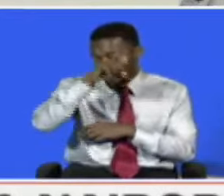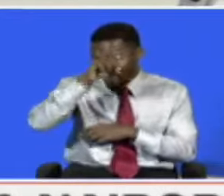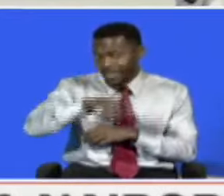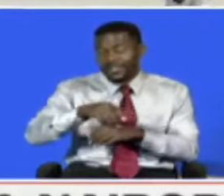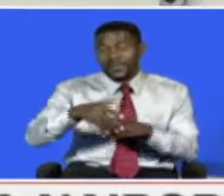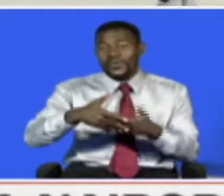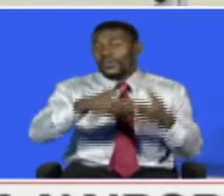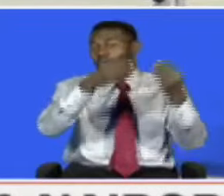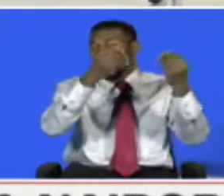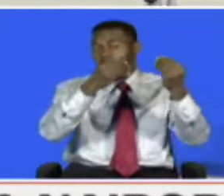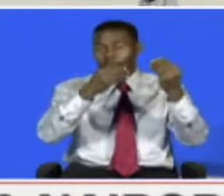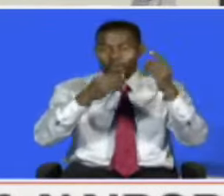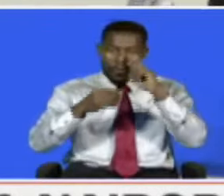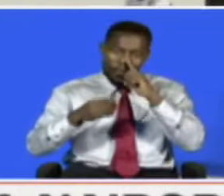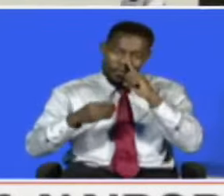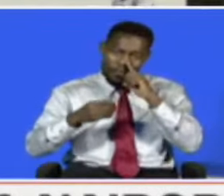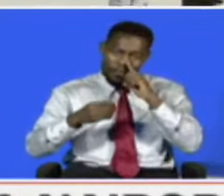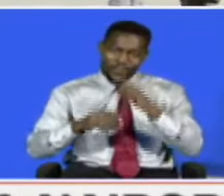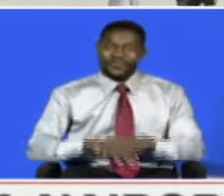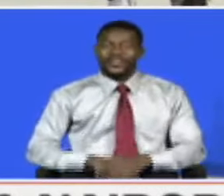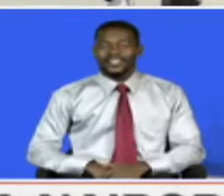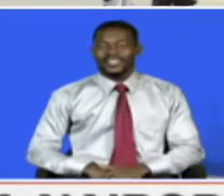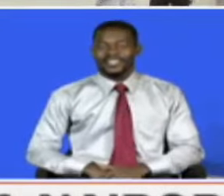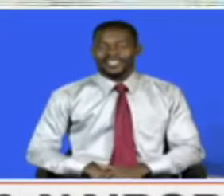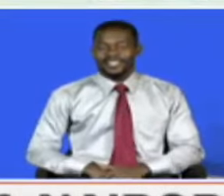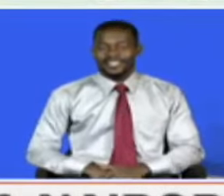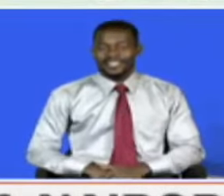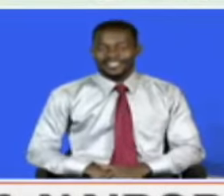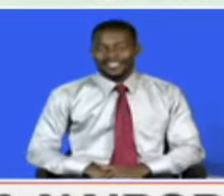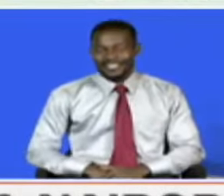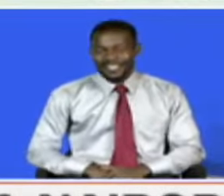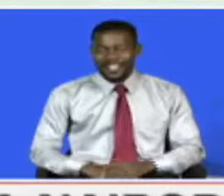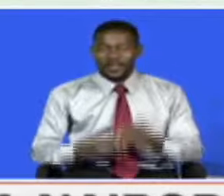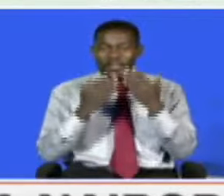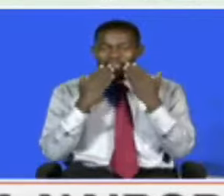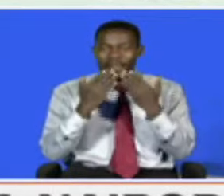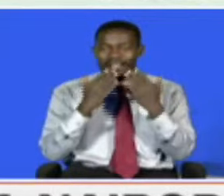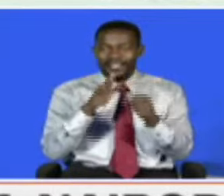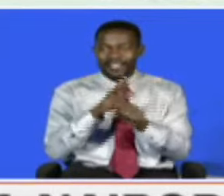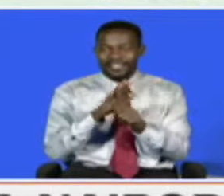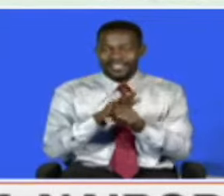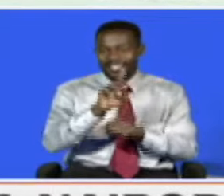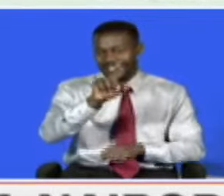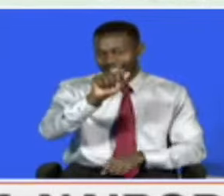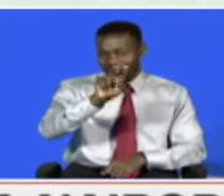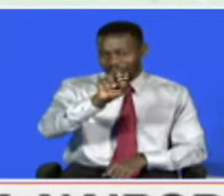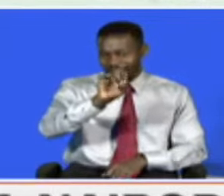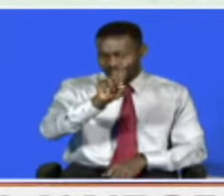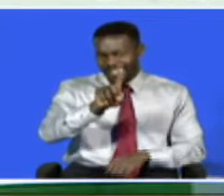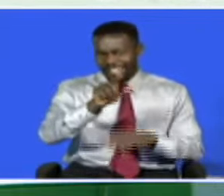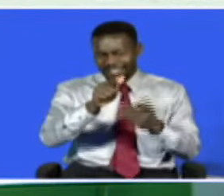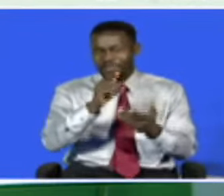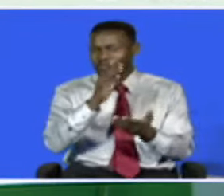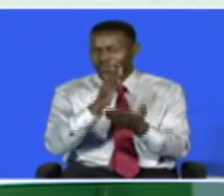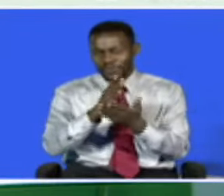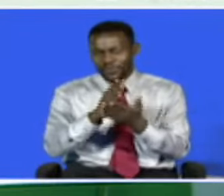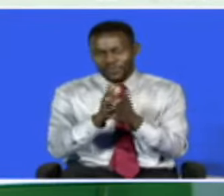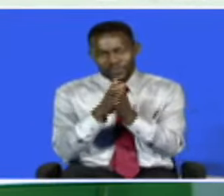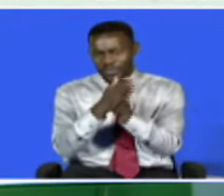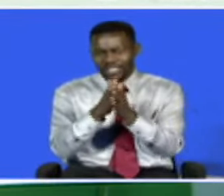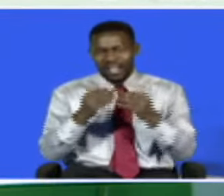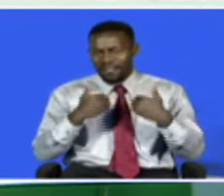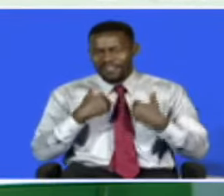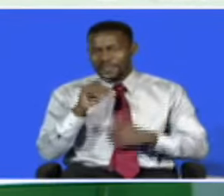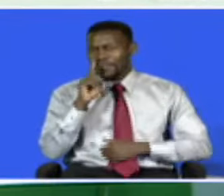David Muthoka, KTN News, Nairobi. Asante sana David Muthoka. Mtazamaji, kwa taarifa za uhakiki kama hizo, basi